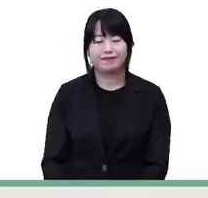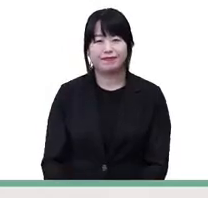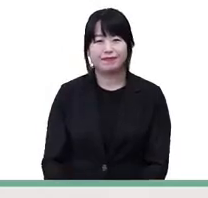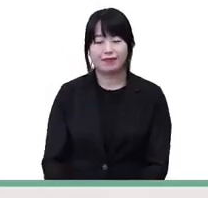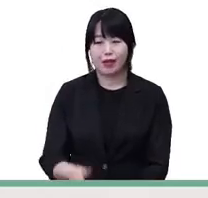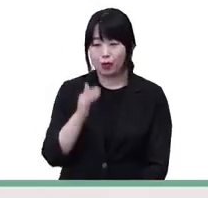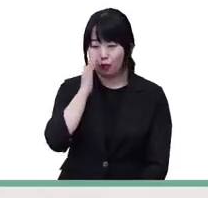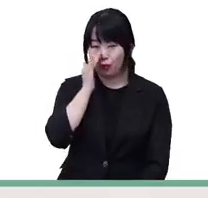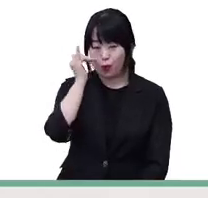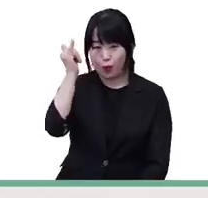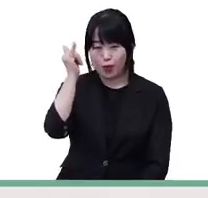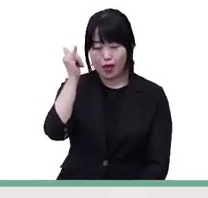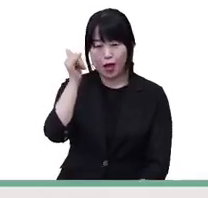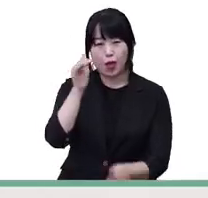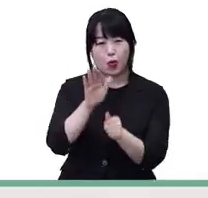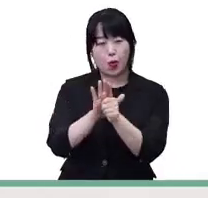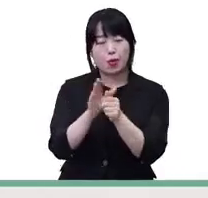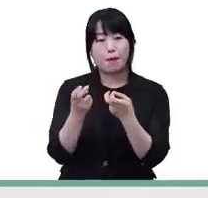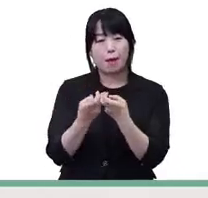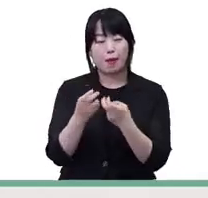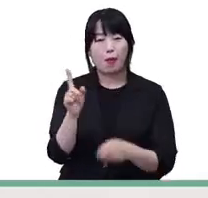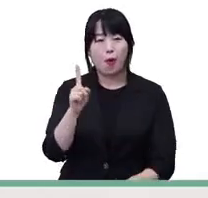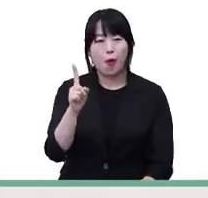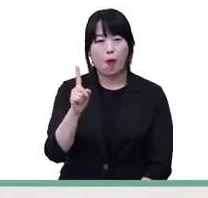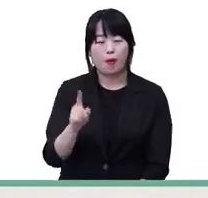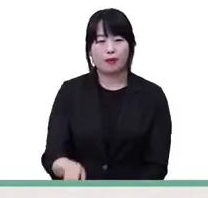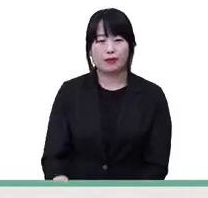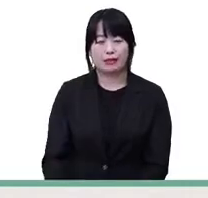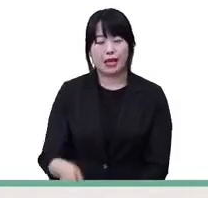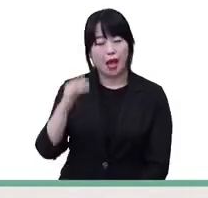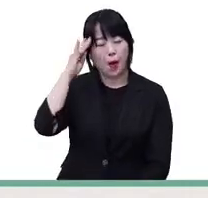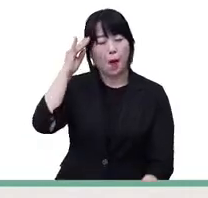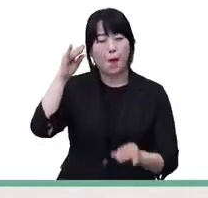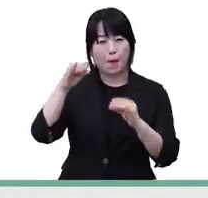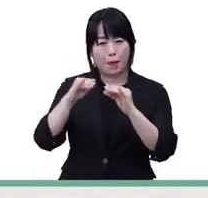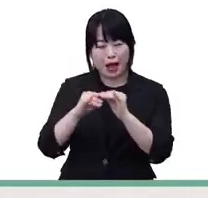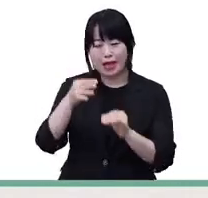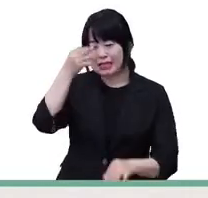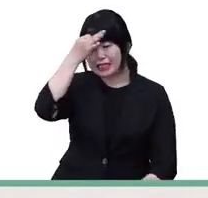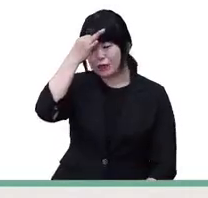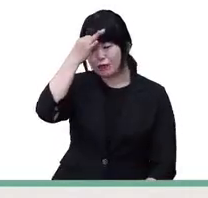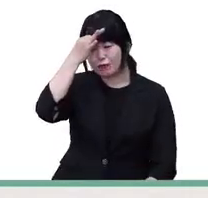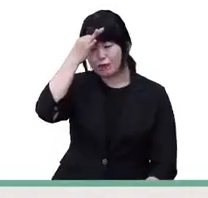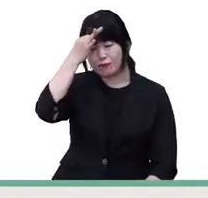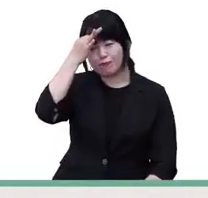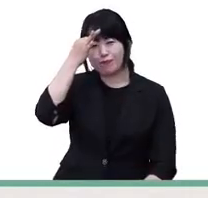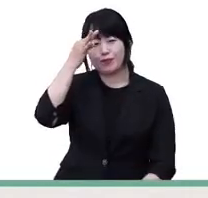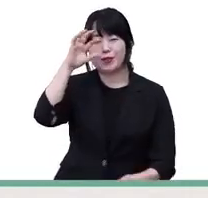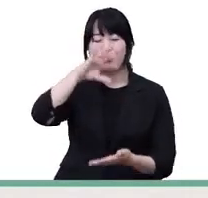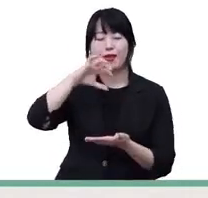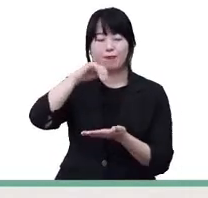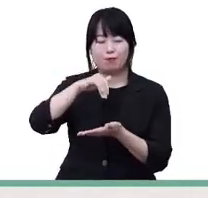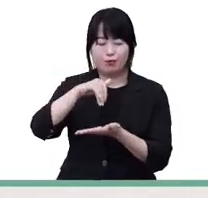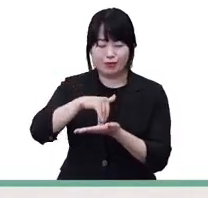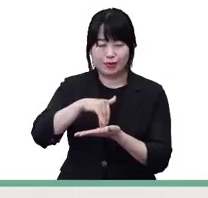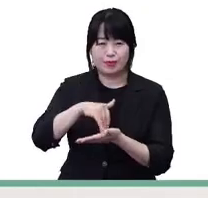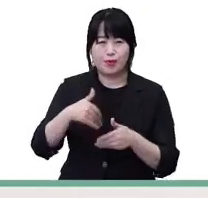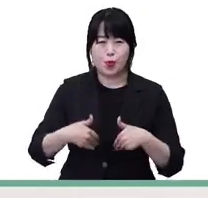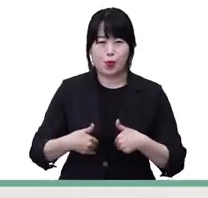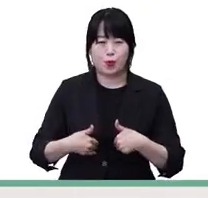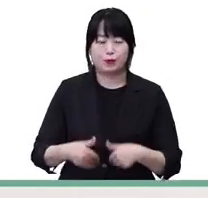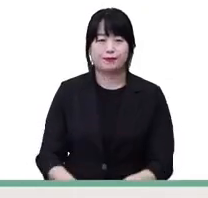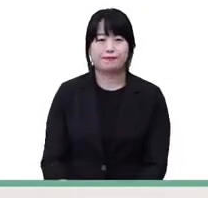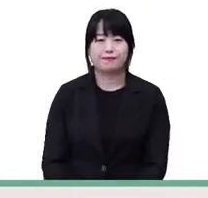있는 도움은 일단 아이한테 이제 공감 능력을 발달시킨다 이게 있는데요. 공감 능력이라는 건